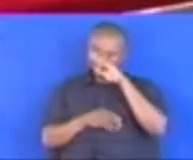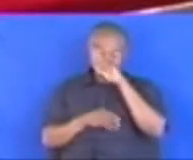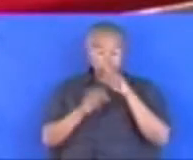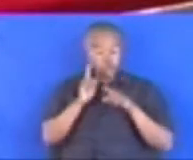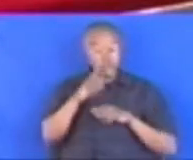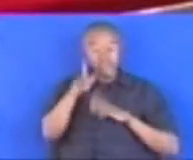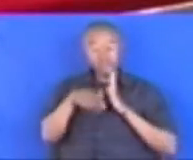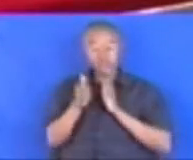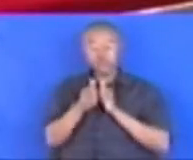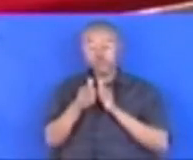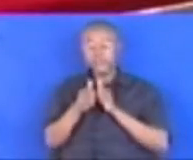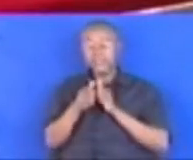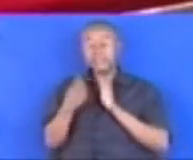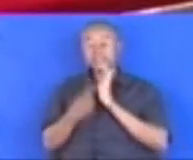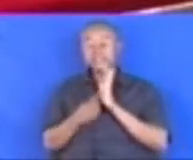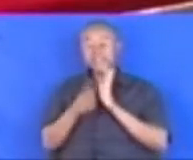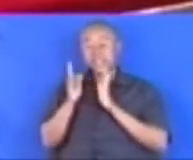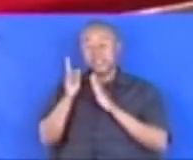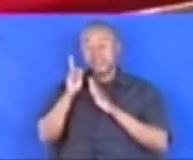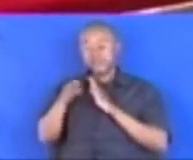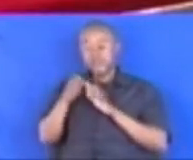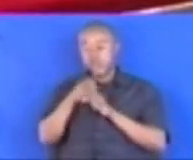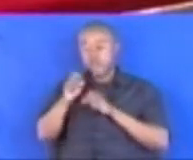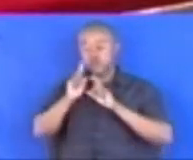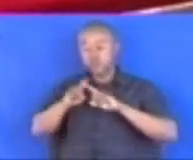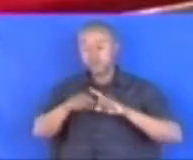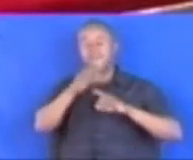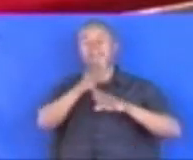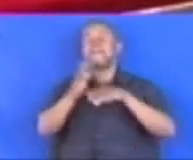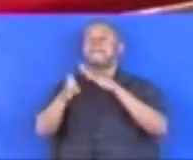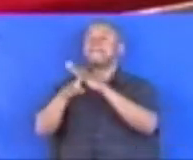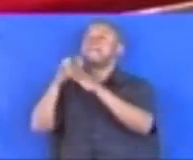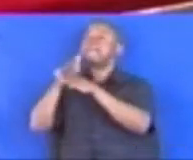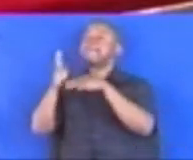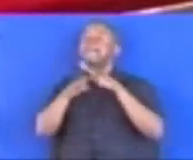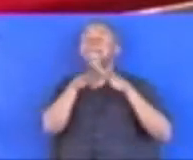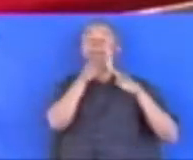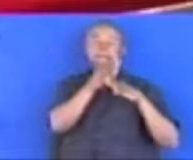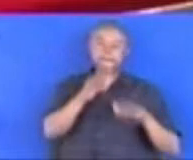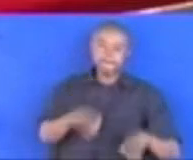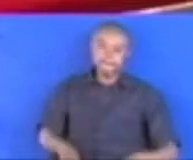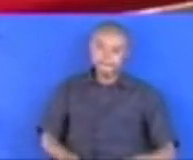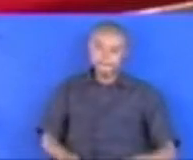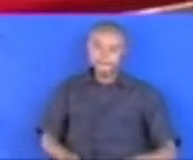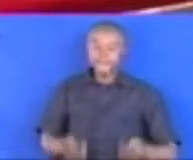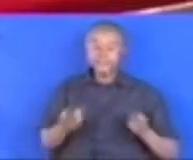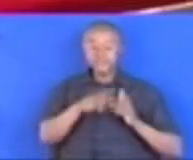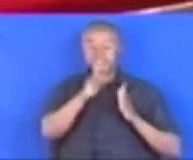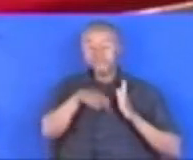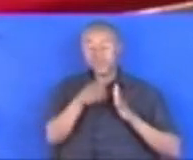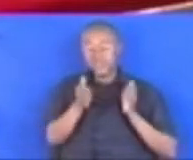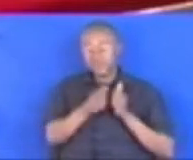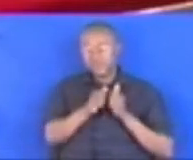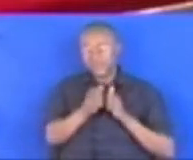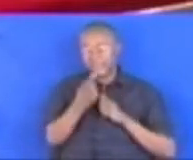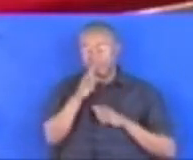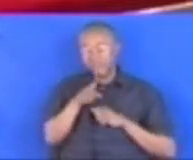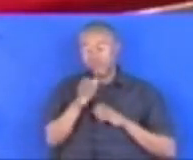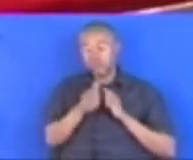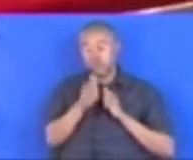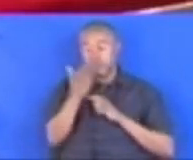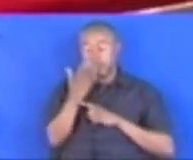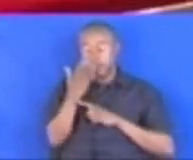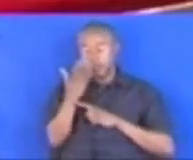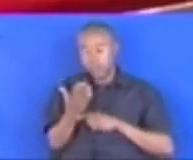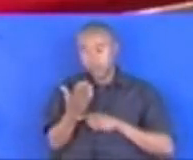vingine 16 vipo katika hatua mbalimbali za ujenzi. Vile vile viwanda vya vifaa tiba vimefikia 15